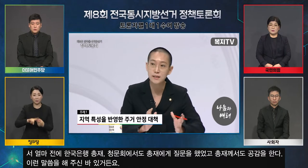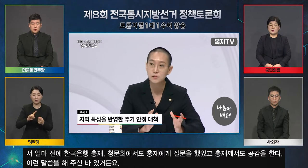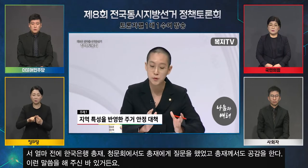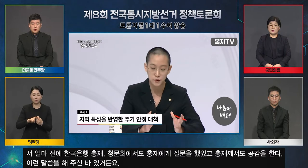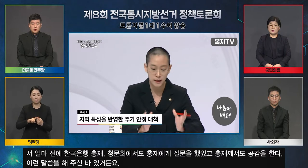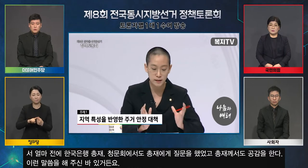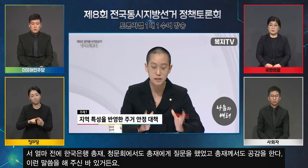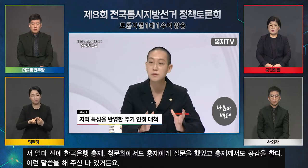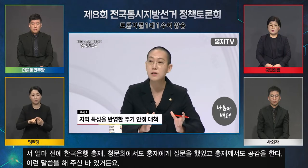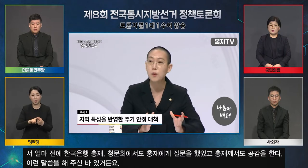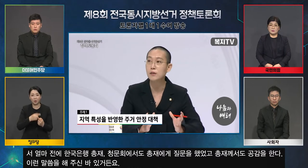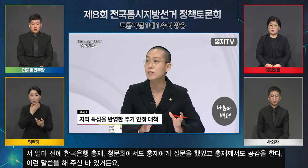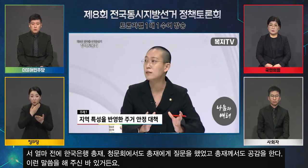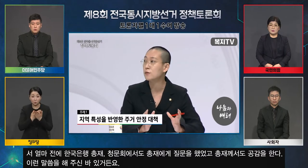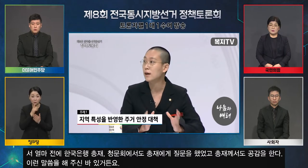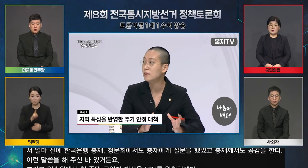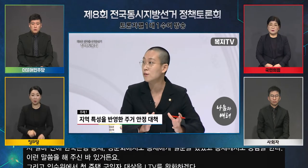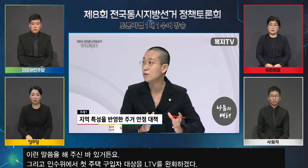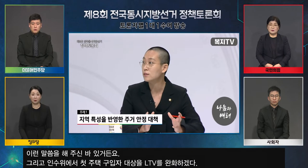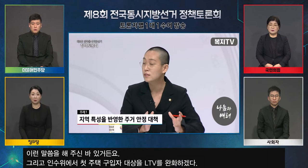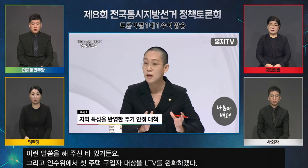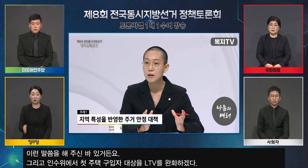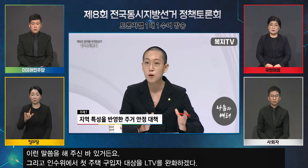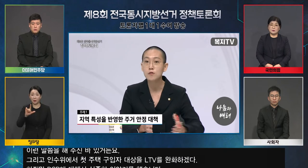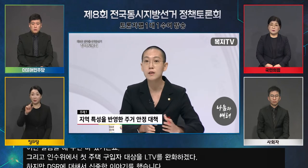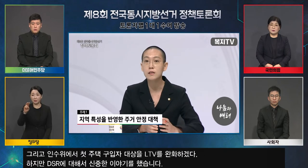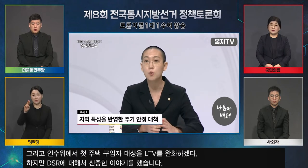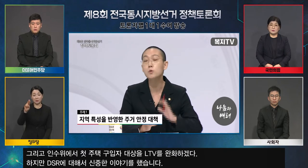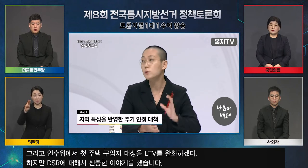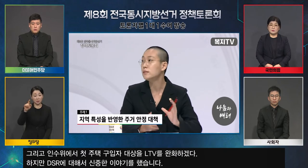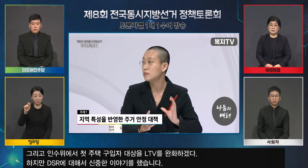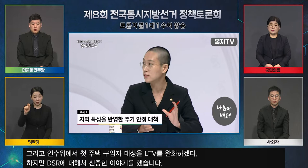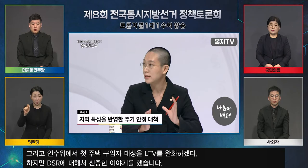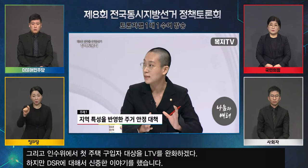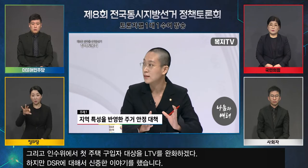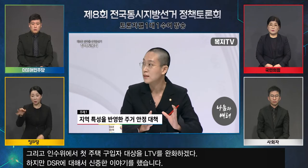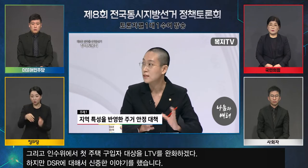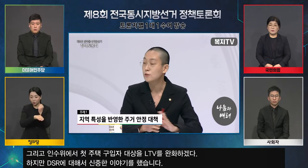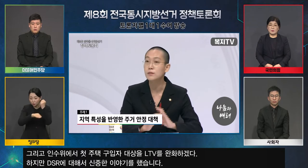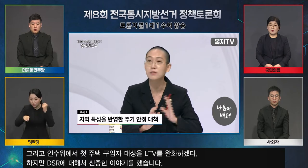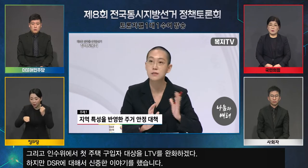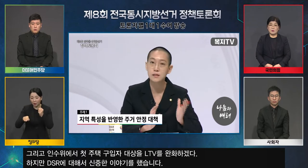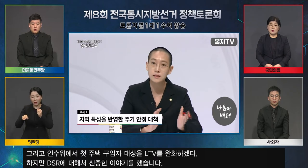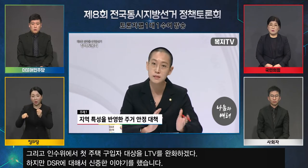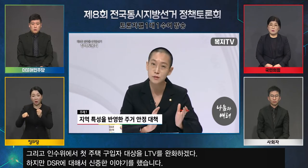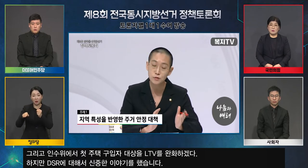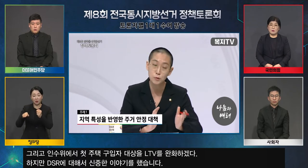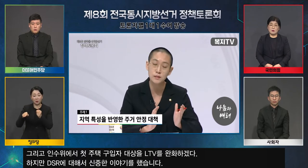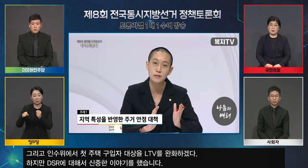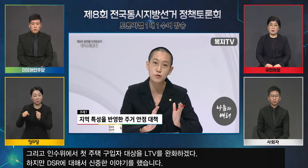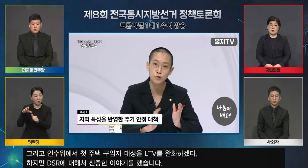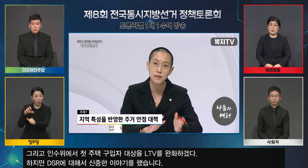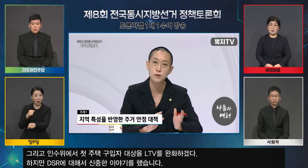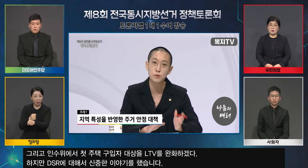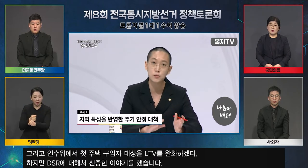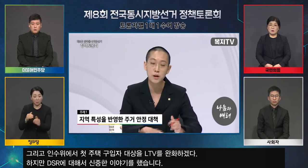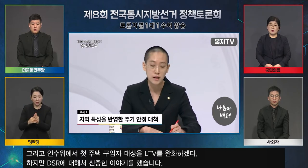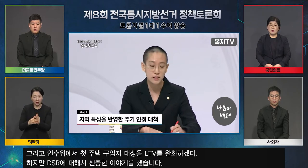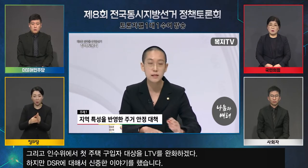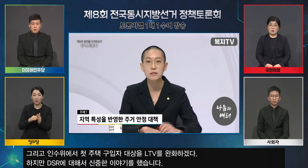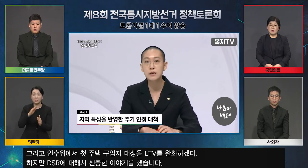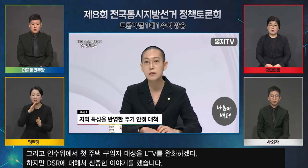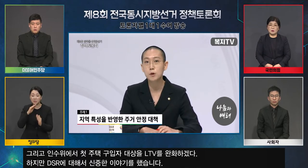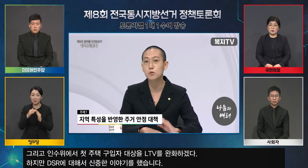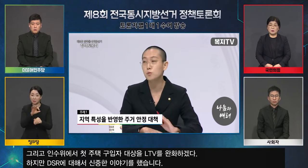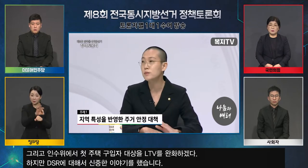그런데 그렇게 따지면 LTV를 완화한다고 하는 것은 결국에는 고소득자들 그런 실수요자들 중에서도